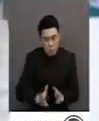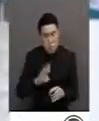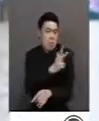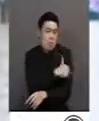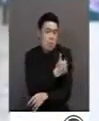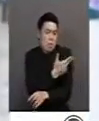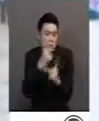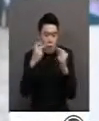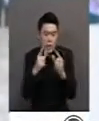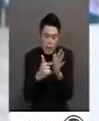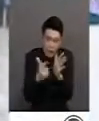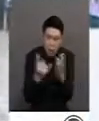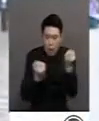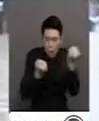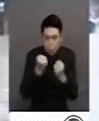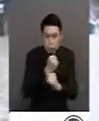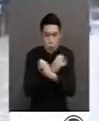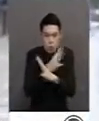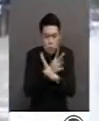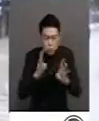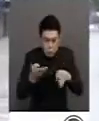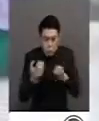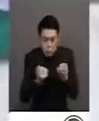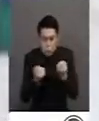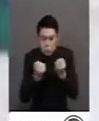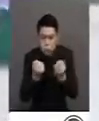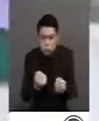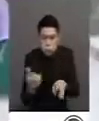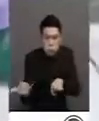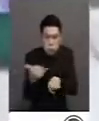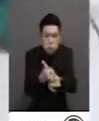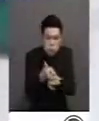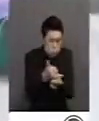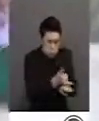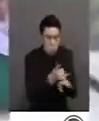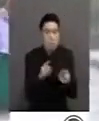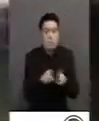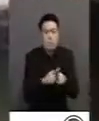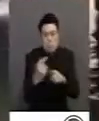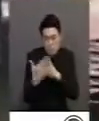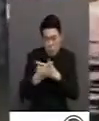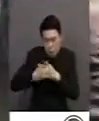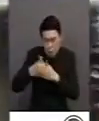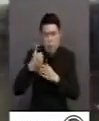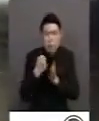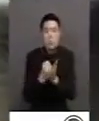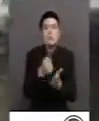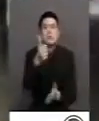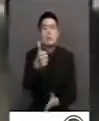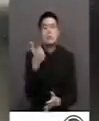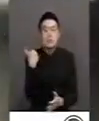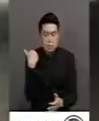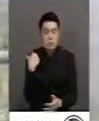การแพทย์เวชภัณฑ์รถยนต์โฟร์วีลที่จะต้องเข้าไปรับผู้ป่วยยามฉุกเฉินมีเช่นเดียวกันถ้าร้องขอมาครับ ค่ะขณะเดียวกัน